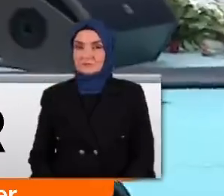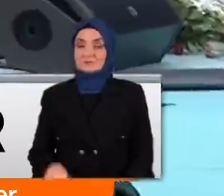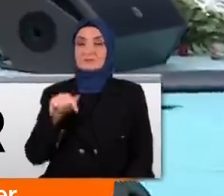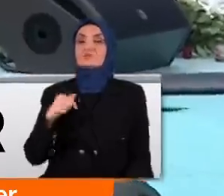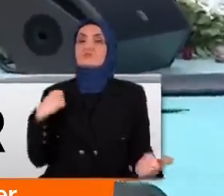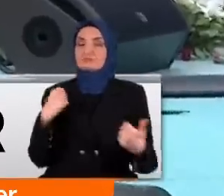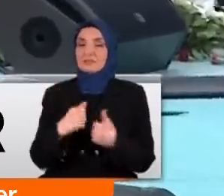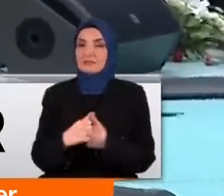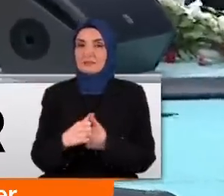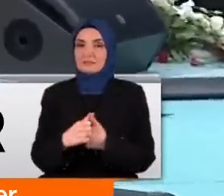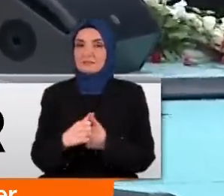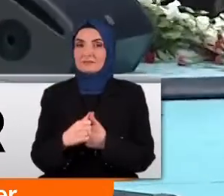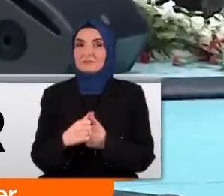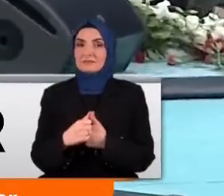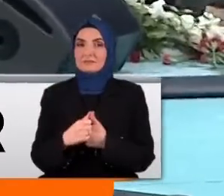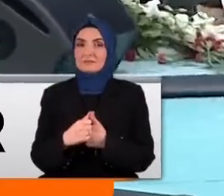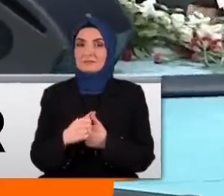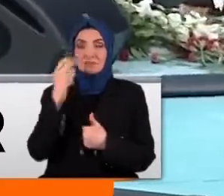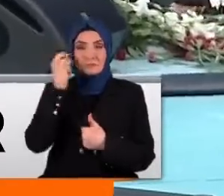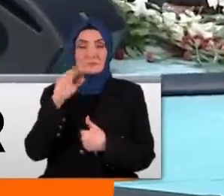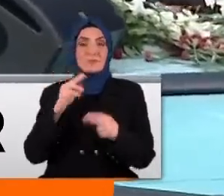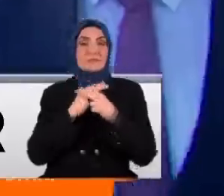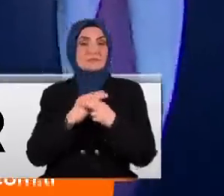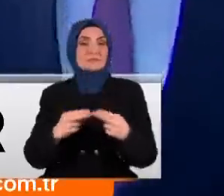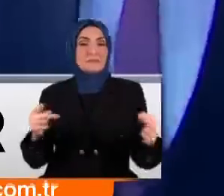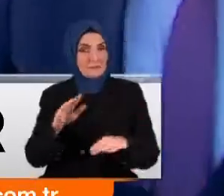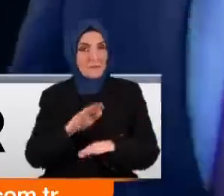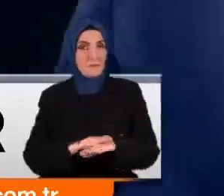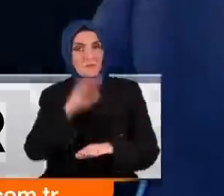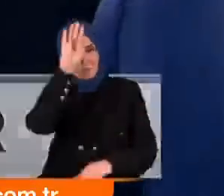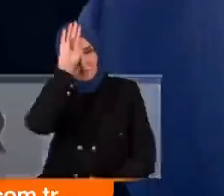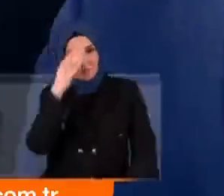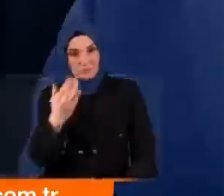Bugün yine destan yazıyorsun İstanbul. Teşekkürler.